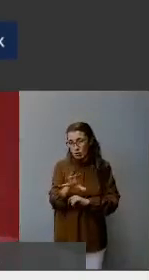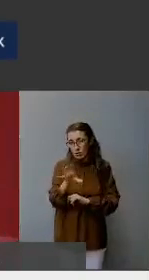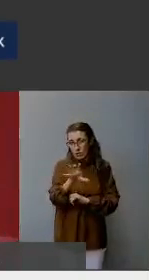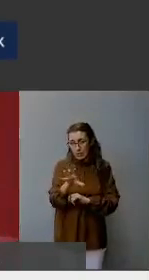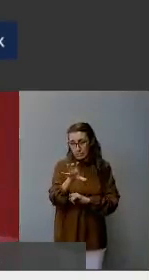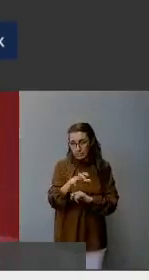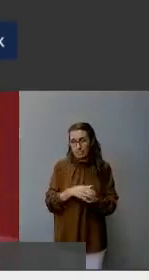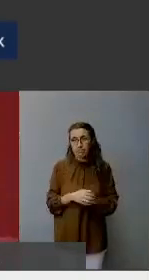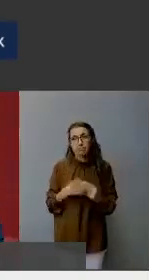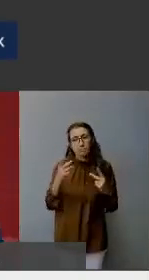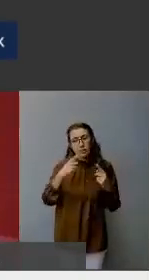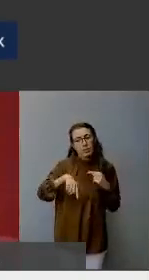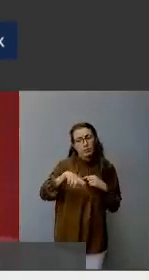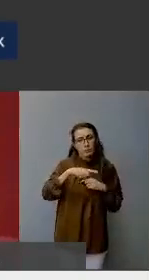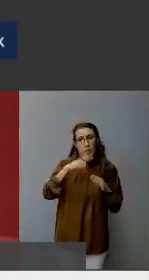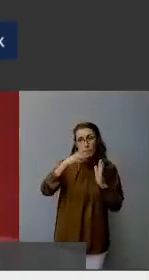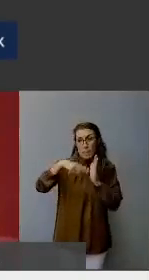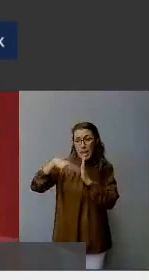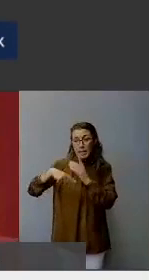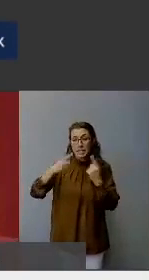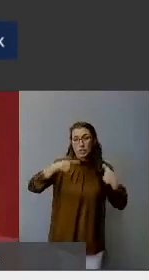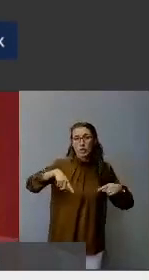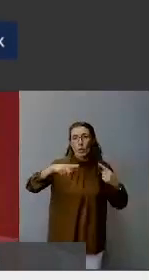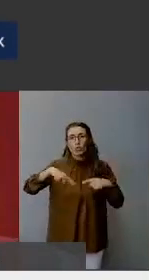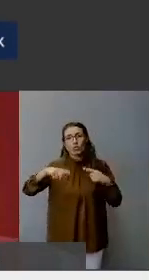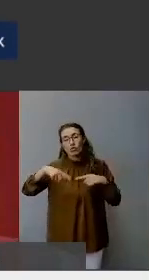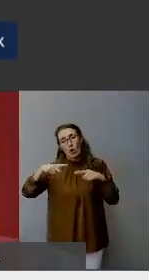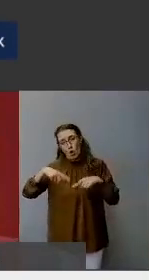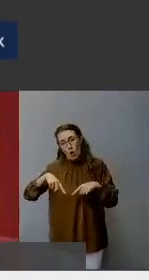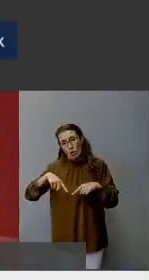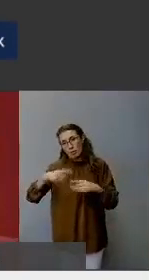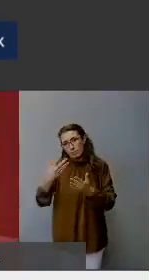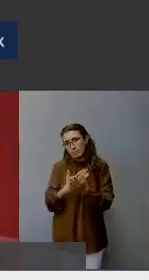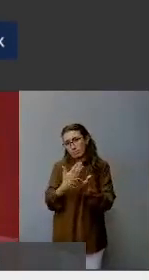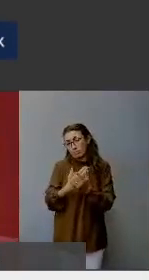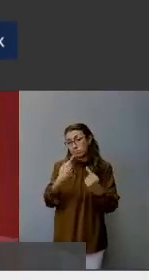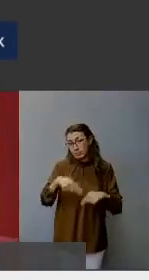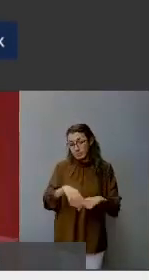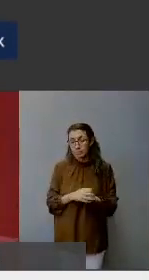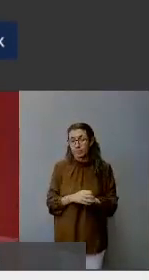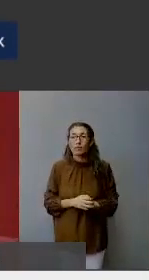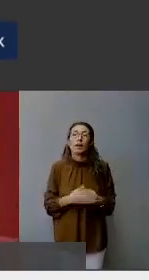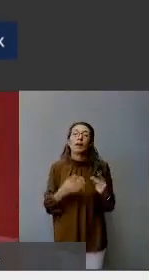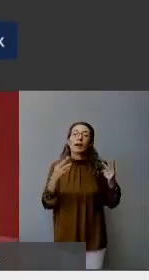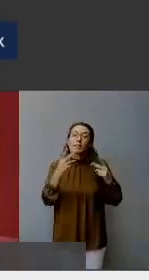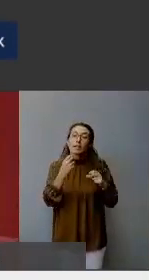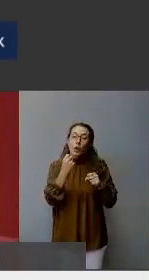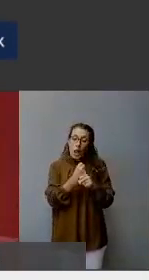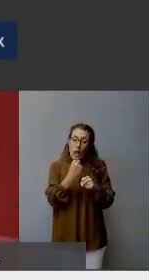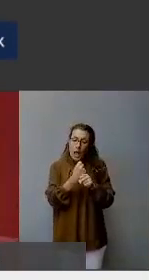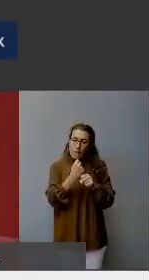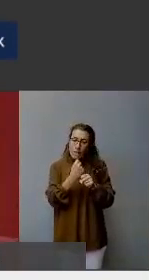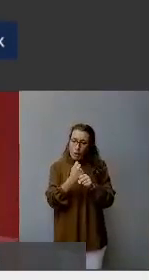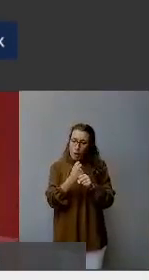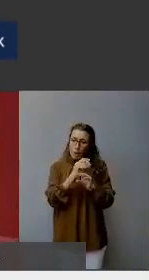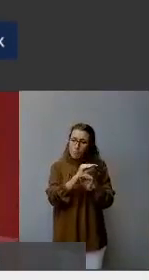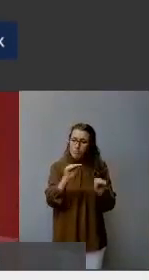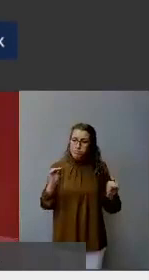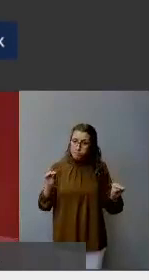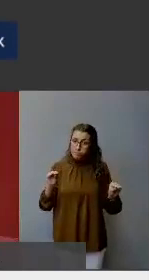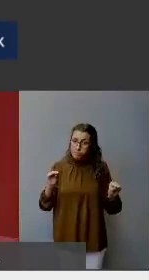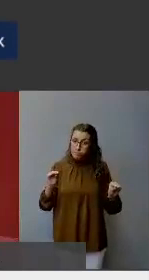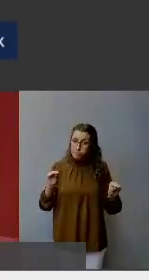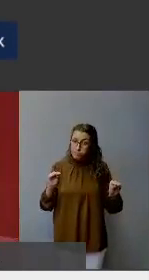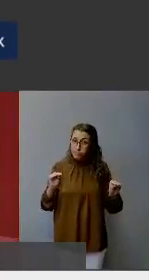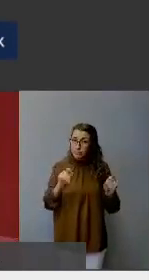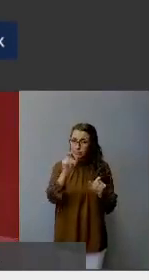ogni ogni mese ci diceva per quanto riguarda i lavori ci hanno rassicurato proprio funzionare di autorità